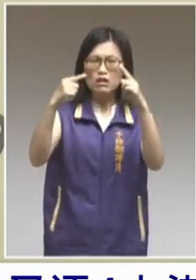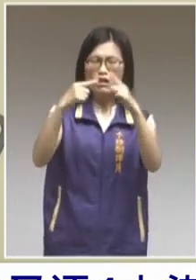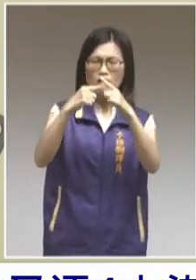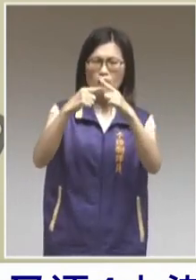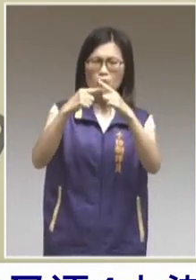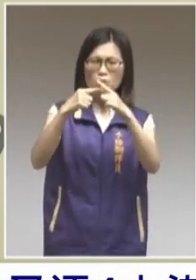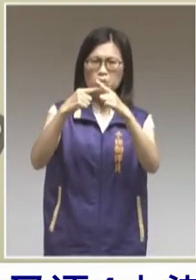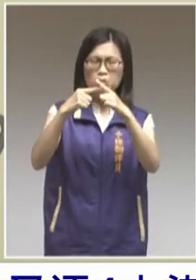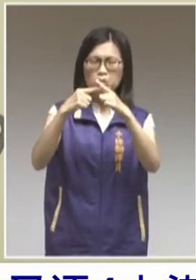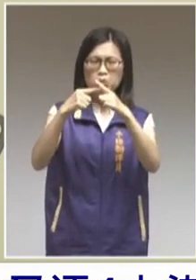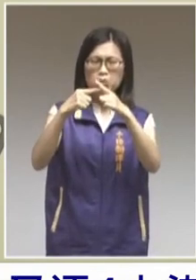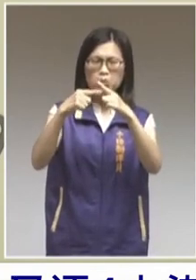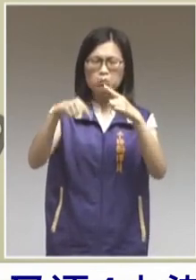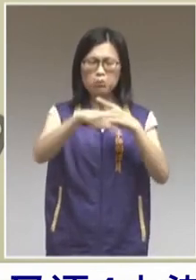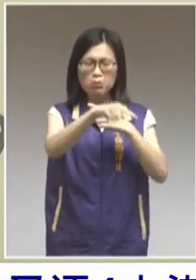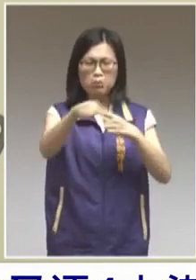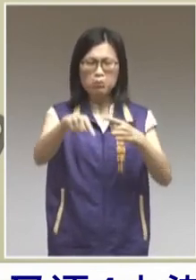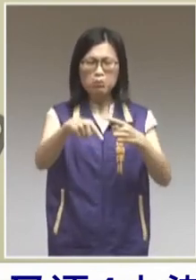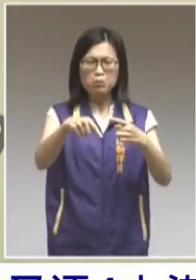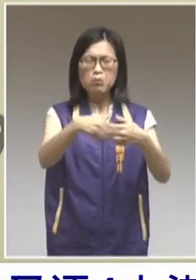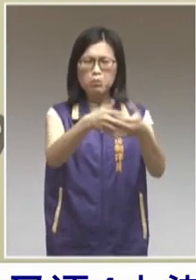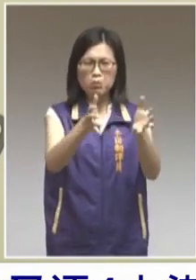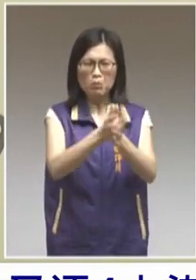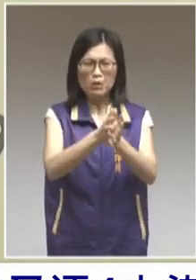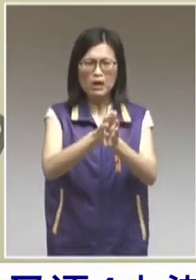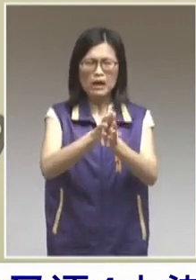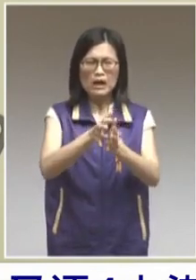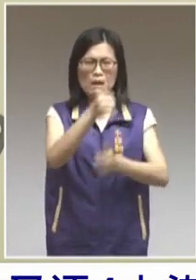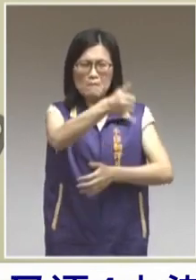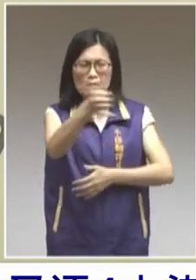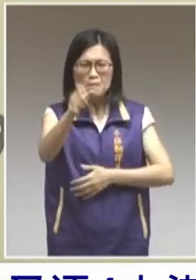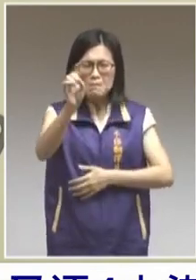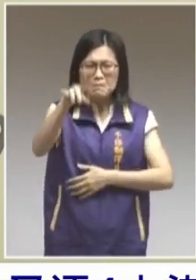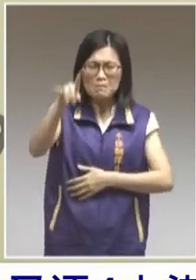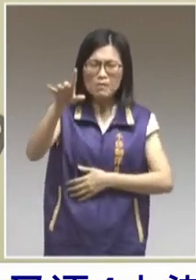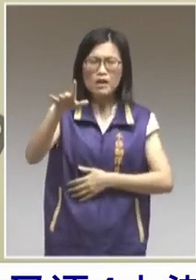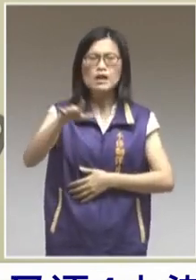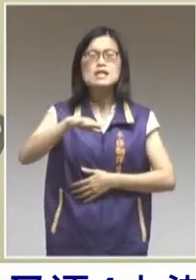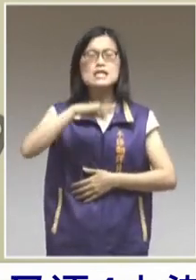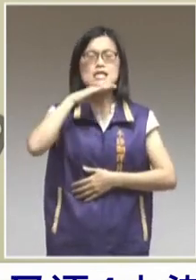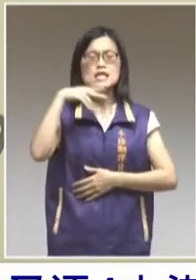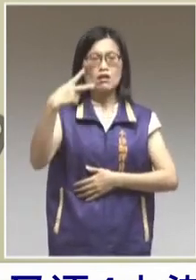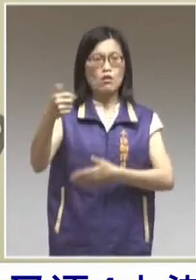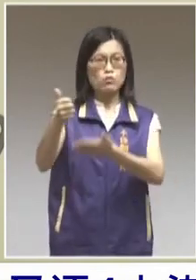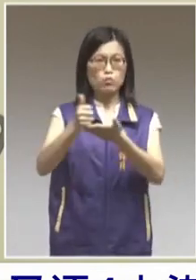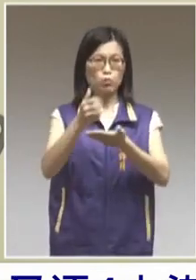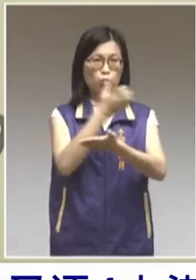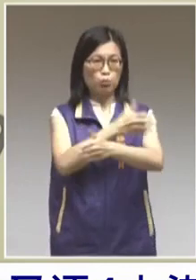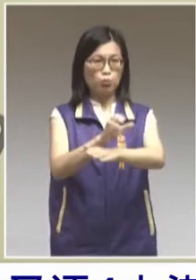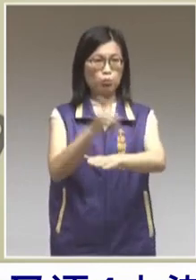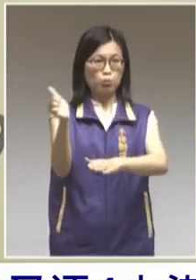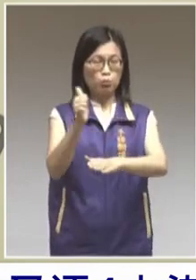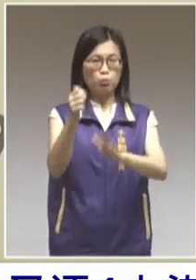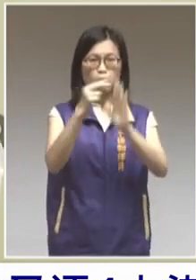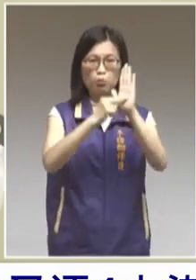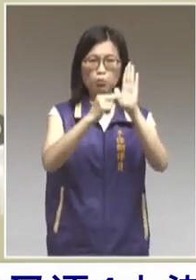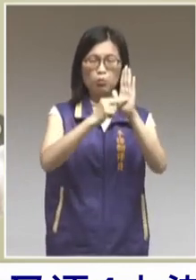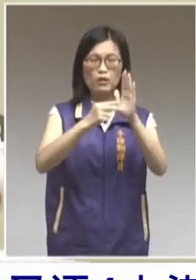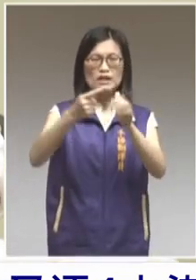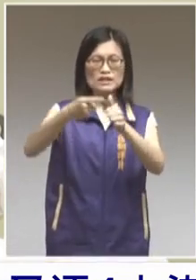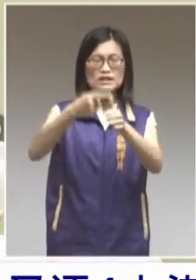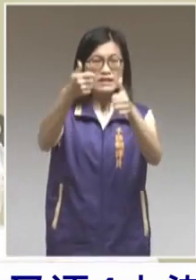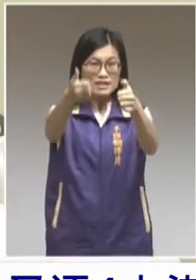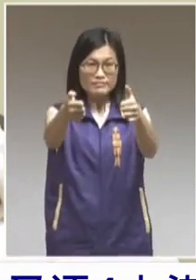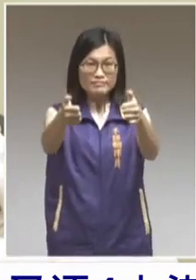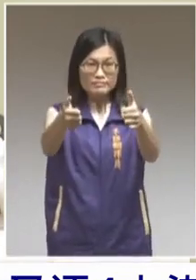间的部分，等一下详细的议调，我请这个潘基正来跟大家做说明，但是我们首先还是